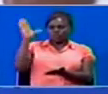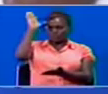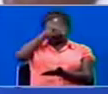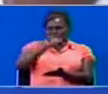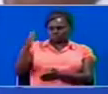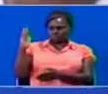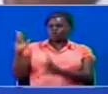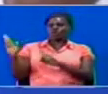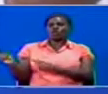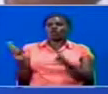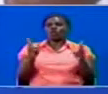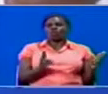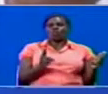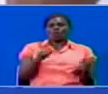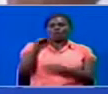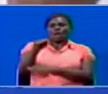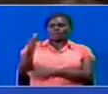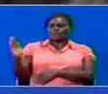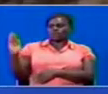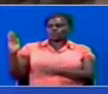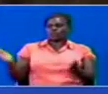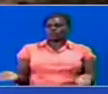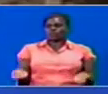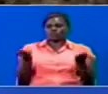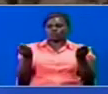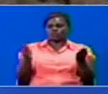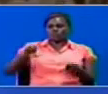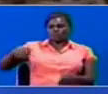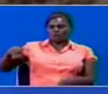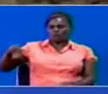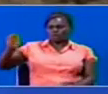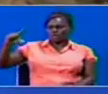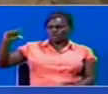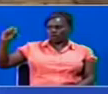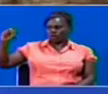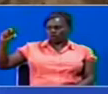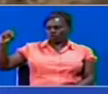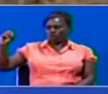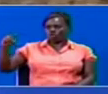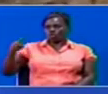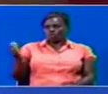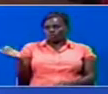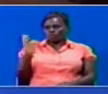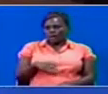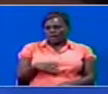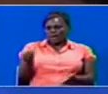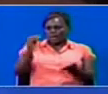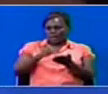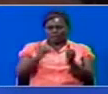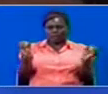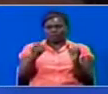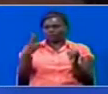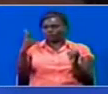kawaida, huku wakiitisha kuimarishwa kwa usalama katika eneo la Mlima Elgon ili kuzuia hali kurejelea kama ilivyokuwa kutoka